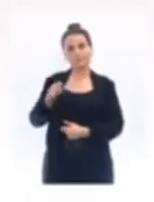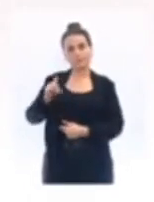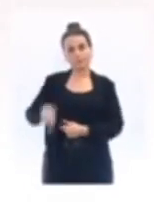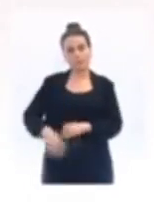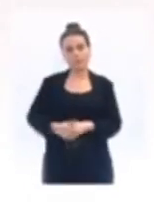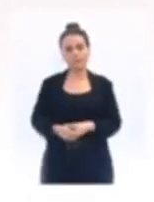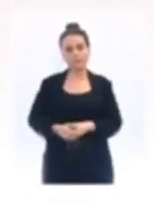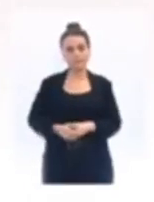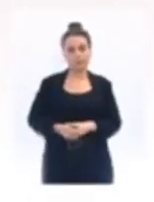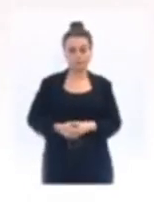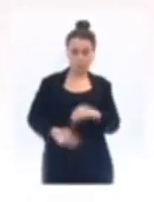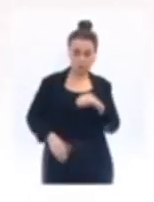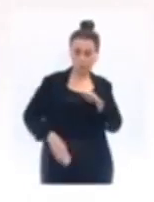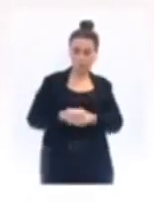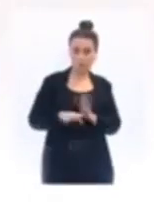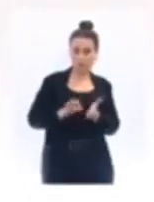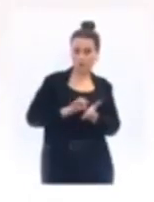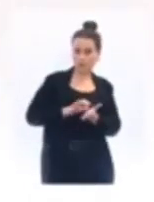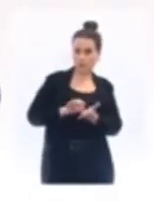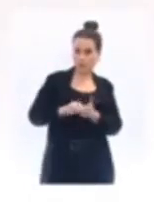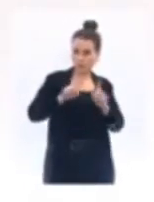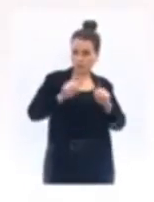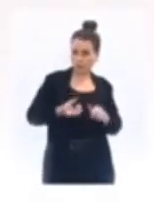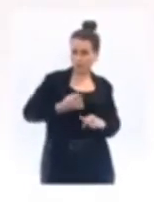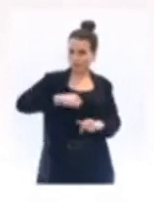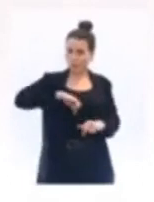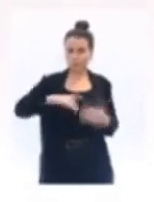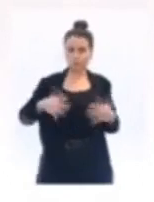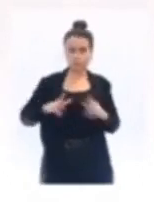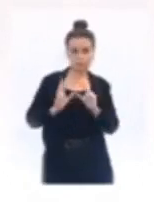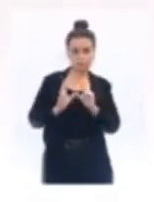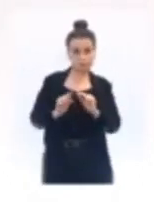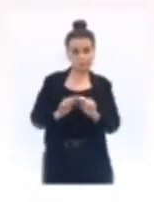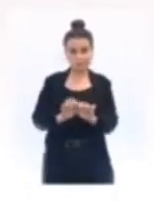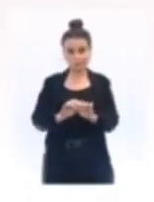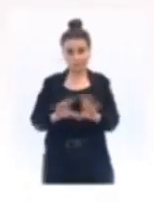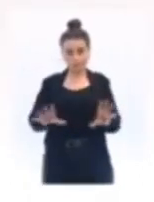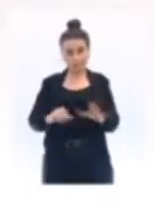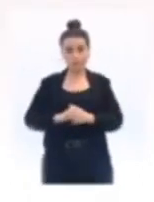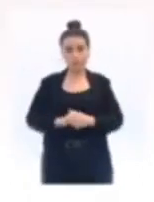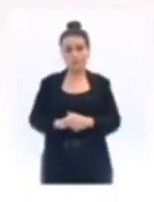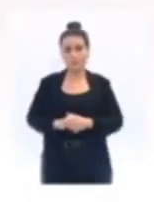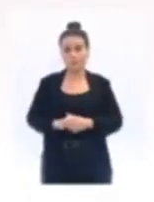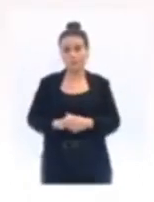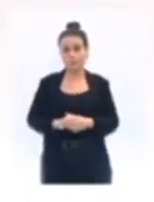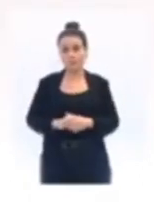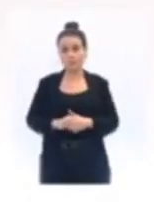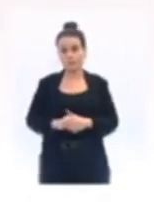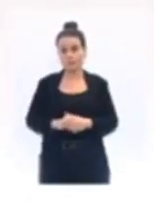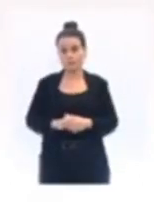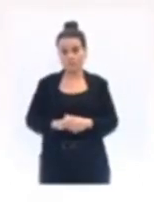sanitaire. C'est ce que nous avons fait, c'est la décision qu'a prise le président de la République. Monsieur le